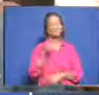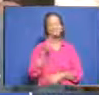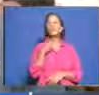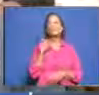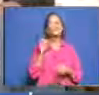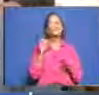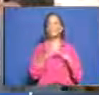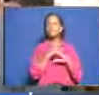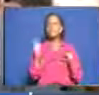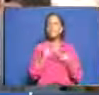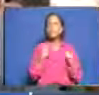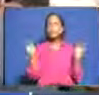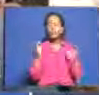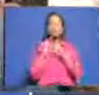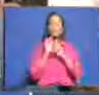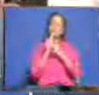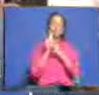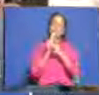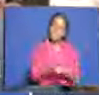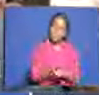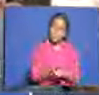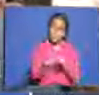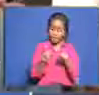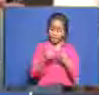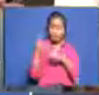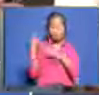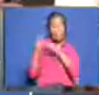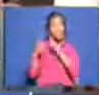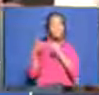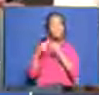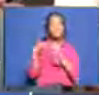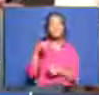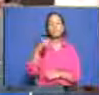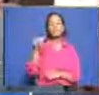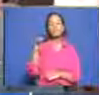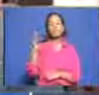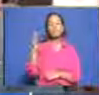kufanyiwa dhurma kama zenye tuliona pale Juja.